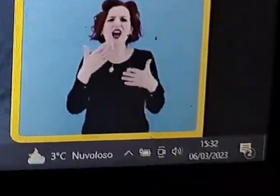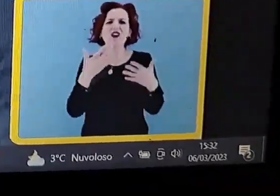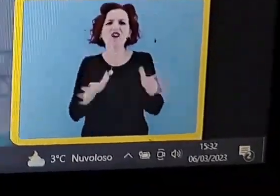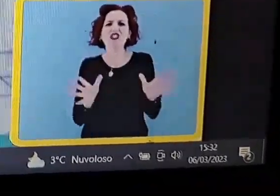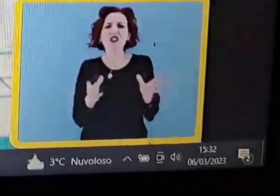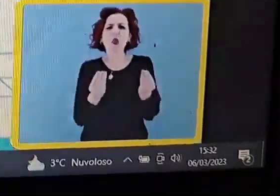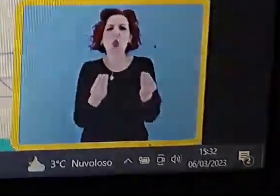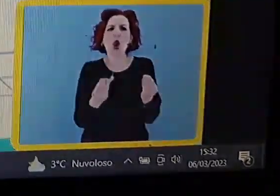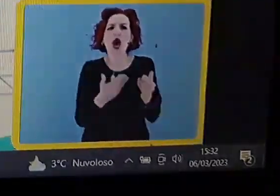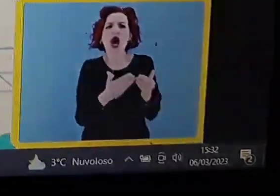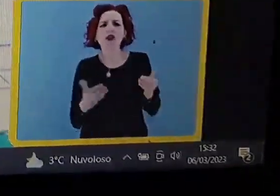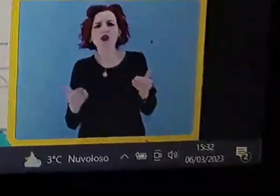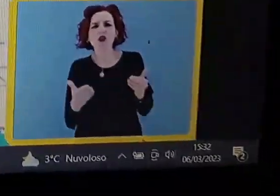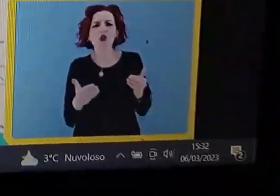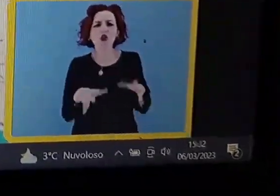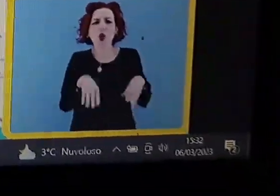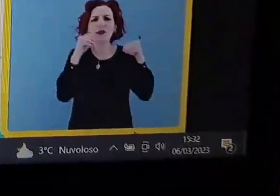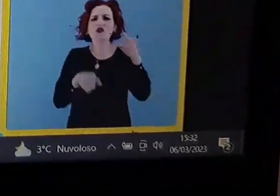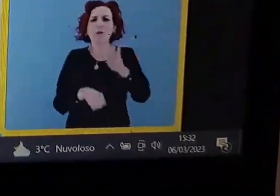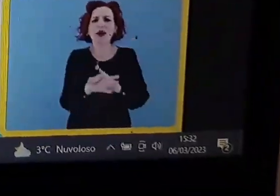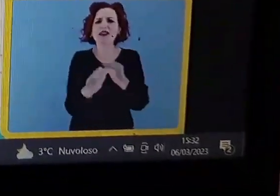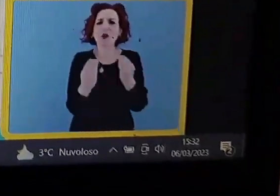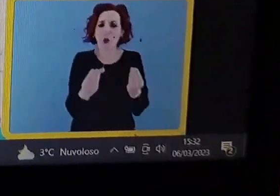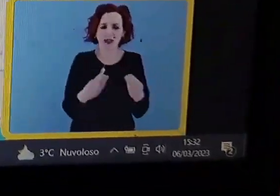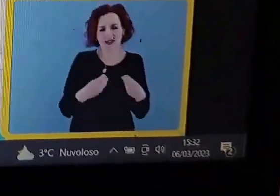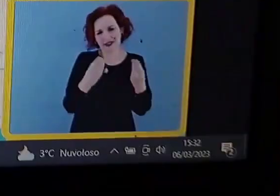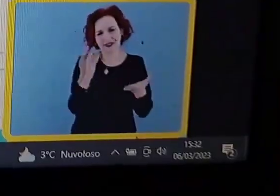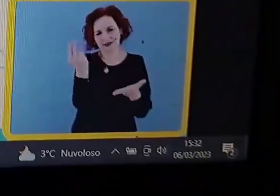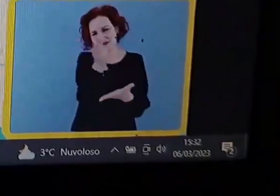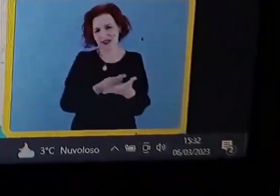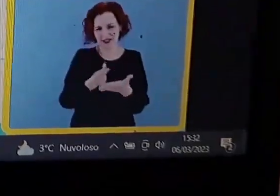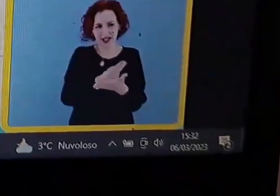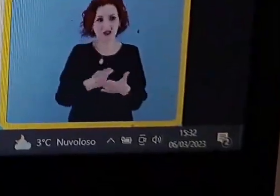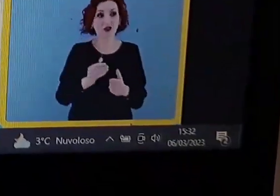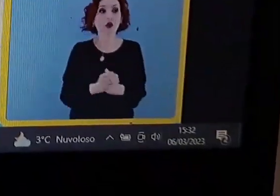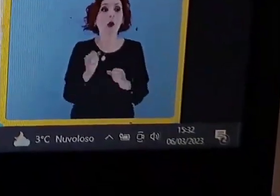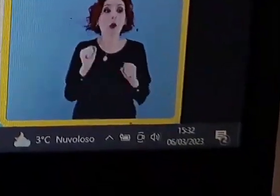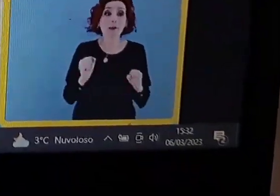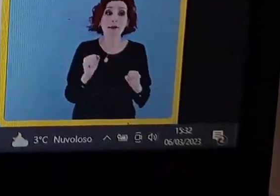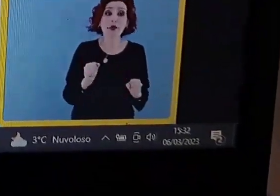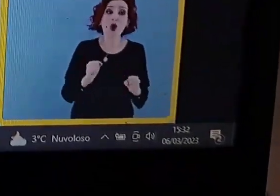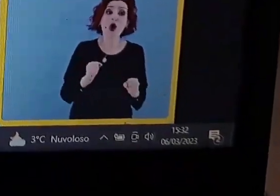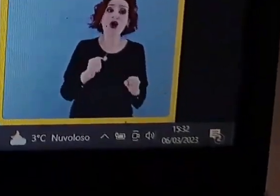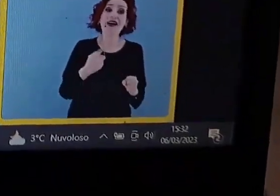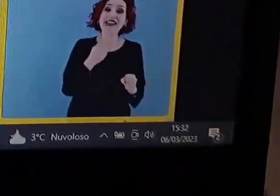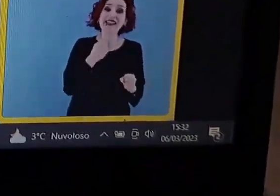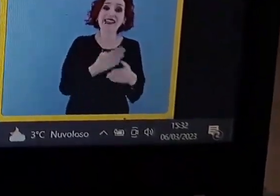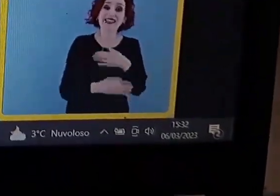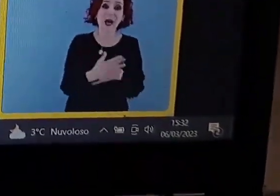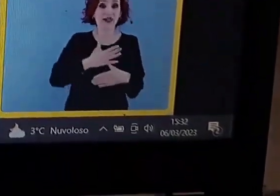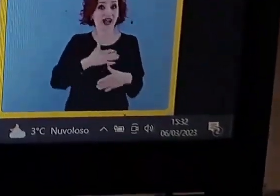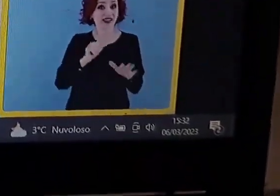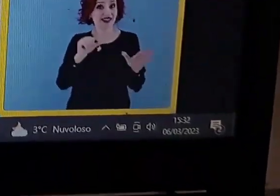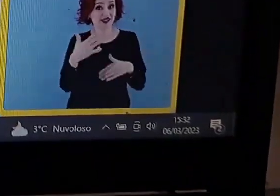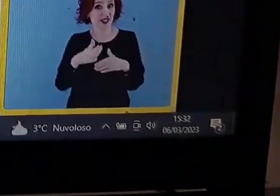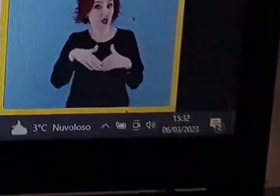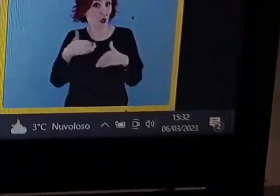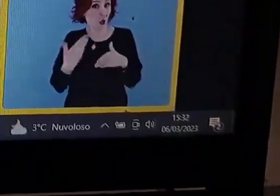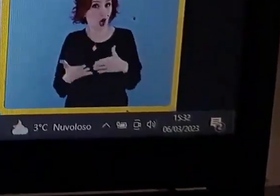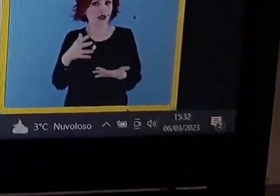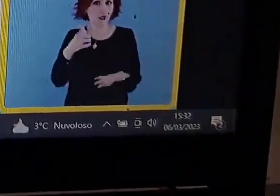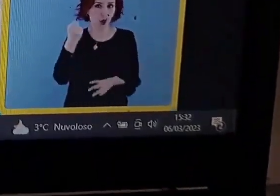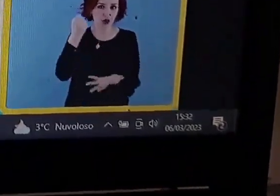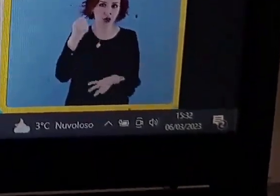scatta? E ho immaginato questa vignetta qua per stemperare un po'. E dice possibile incremento di fondi per i disabili over